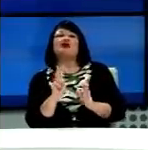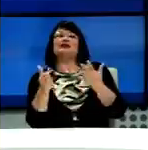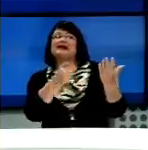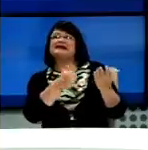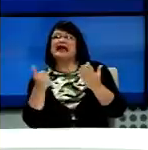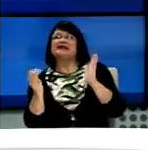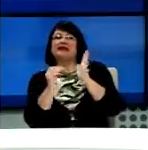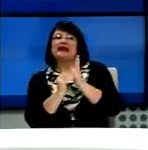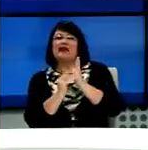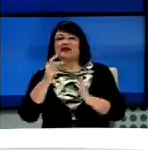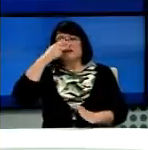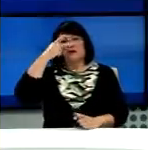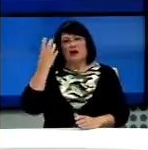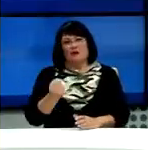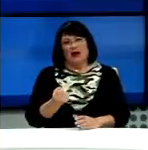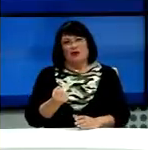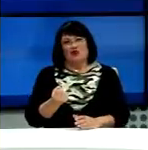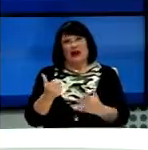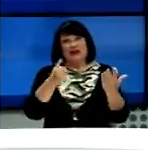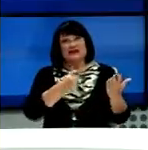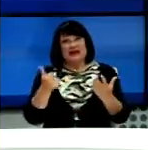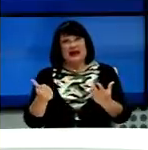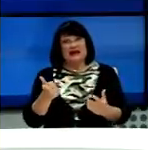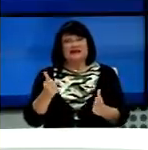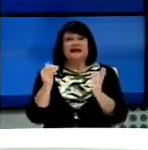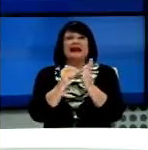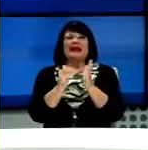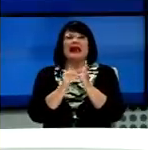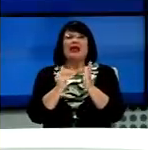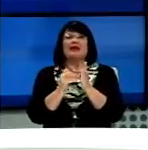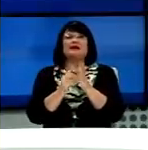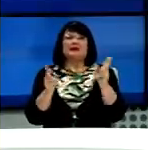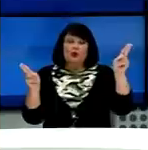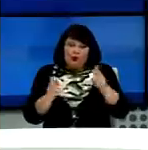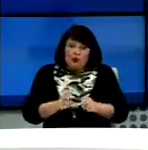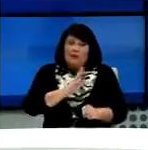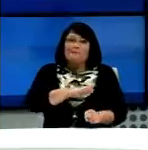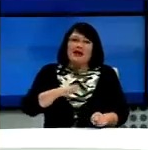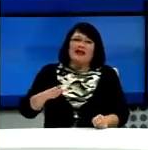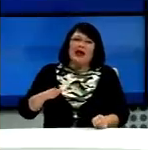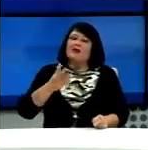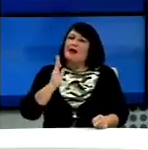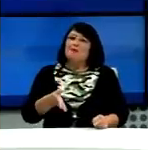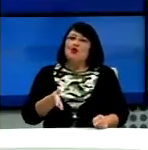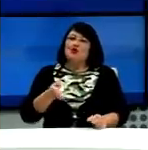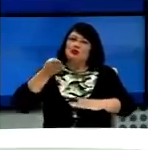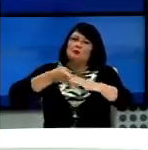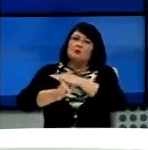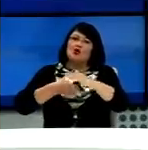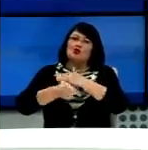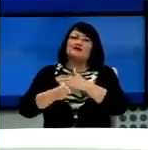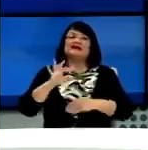66.000 δικαιούχους, 66.000 θα είναι τα λιγότερα τα παιδιά φέτος που θα έχουν δυνατότητα πρόσβασης